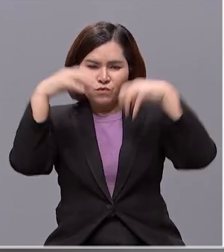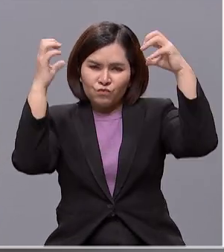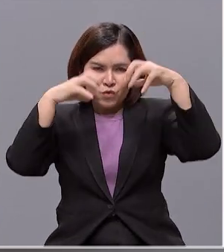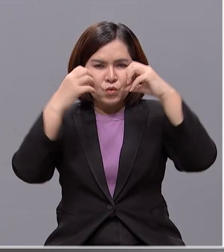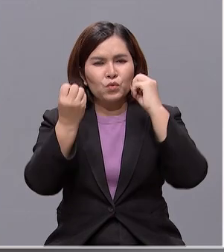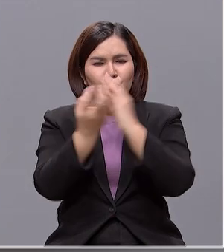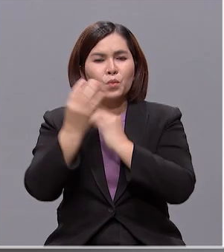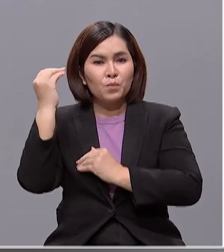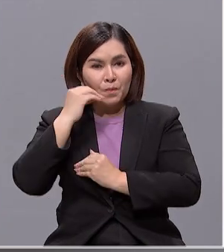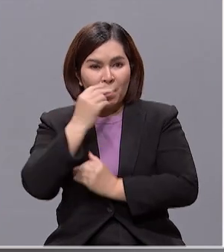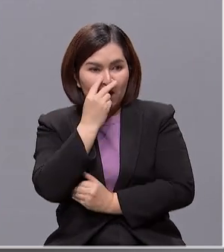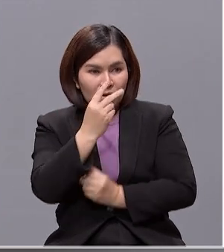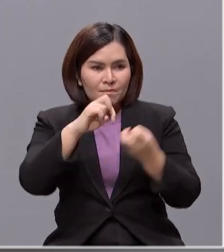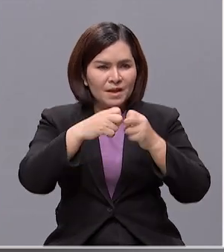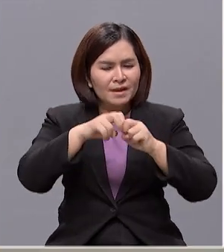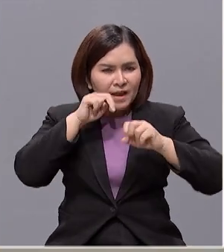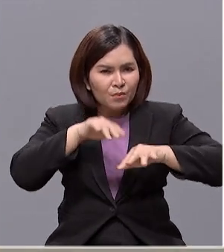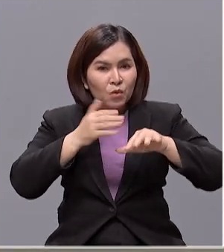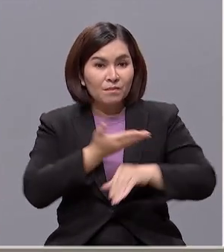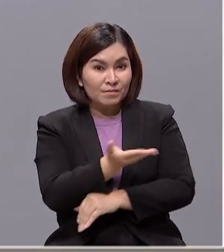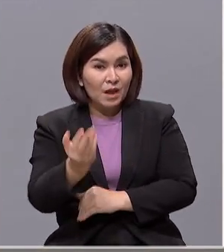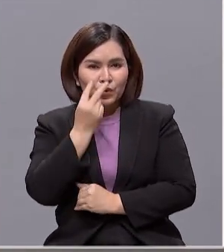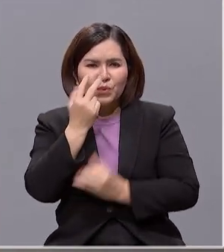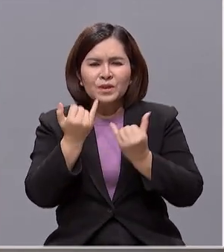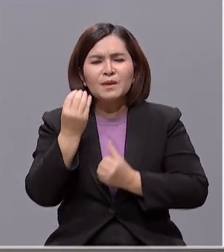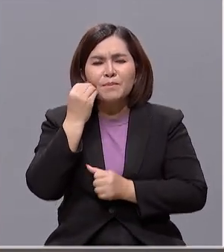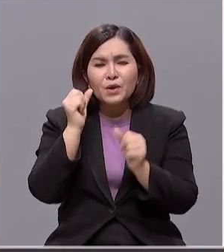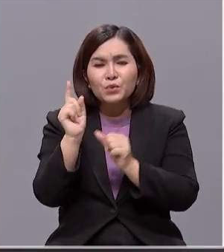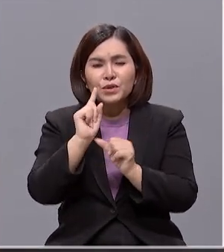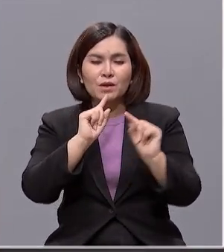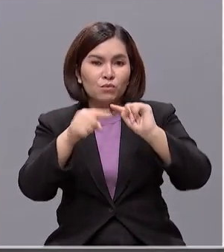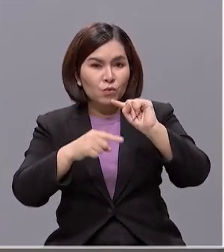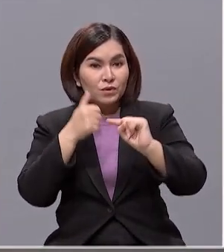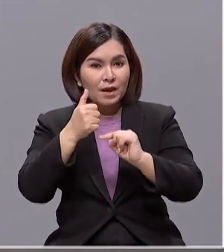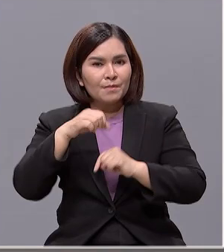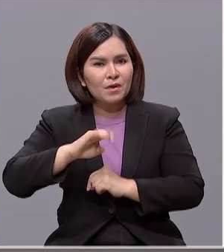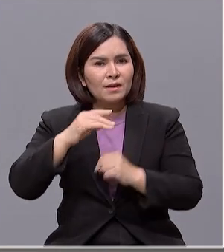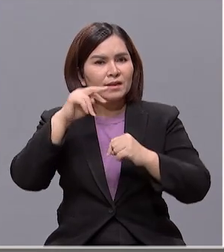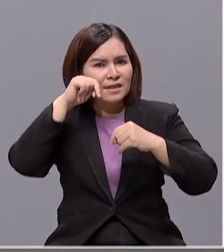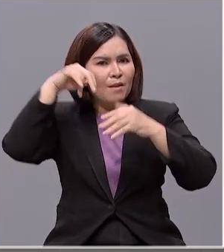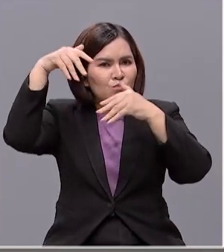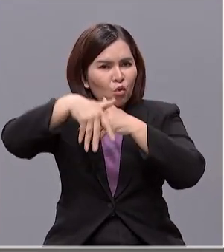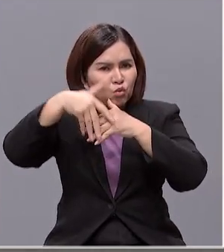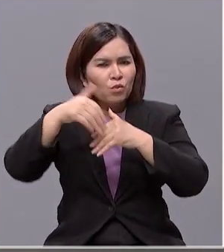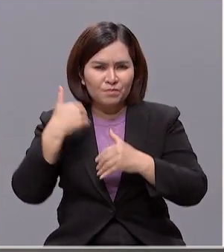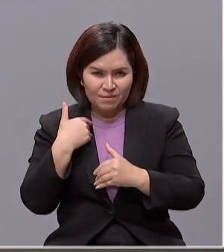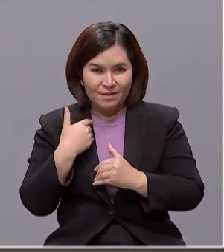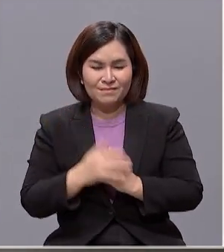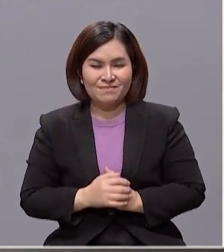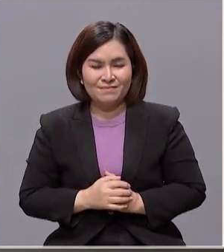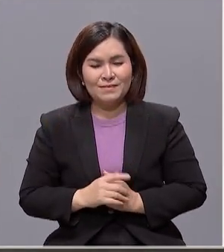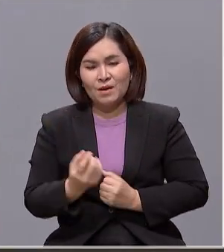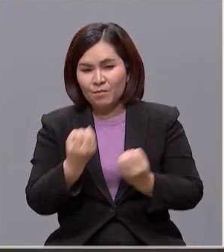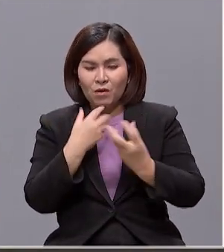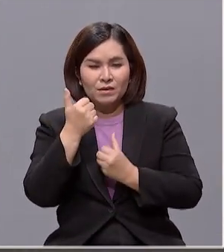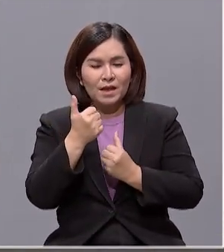คุณผู้ชมหลายพื้นที่น้ำท่วมคุณก็อยู่ที่ไหนคุยกันมาได้นะคะน้ำท่วมขังที่ออฟฟิศคุณผู้ชมมีไหมบ้านน้ำตกแบบนี้นะคะไปดูอีก